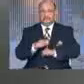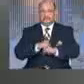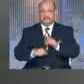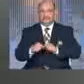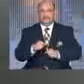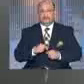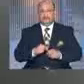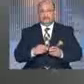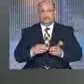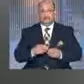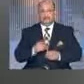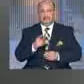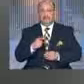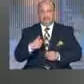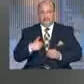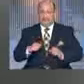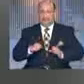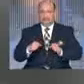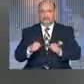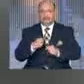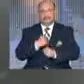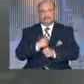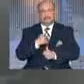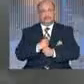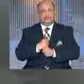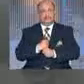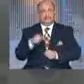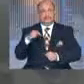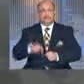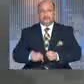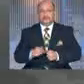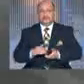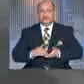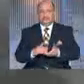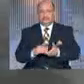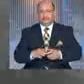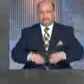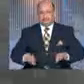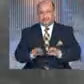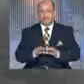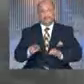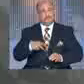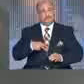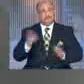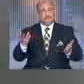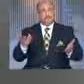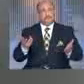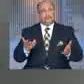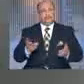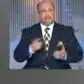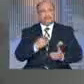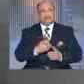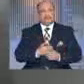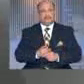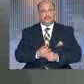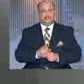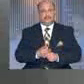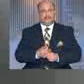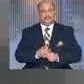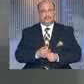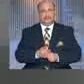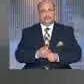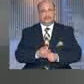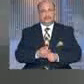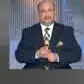مرة في الليساء، في أي بقعة، في مدرسة. يلزم الرسخ وخاصة تعزيز وثقافة ثقافه التطوع